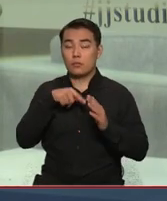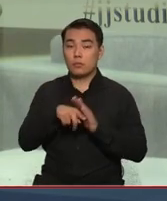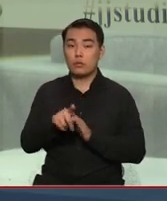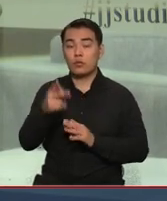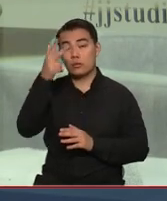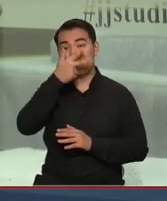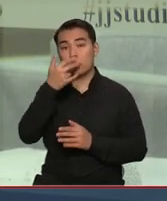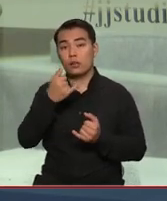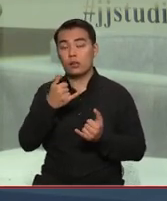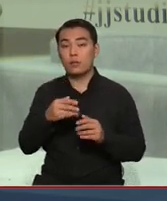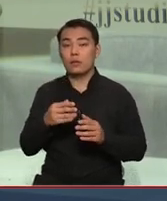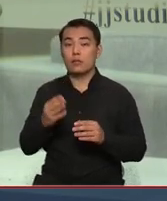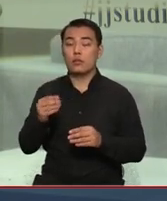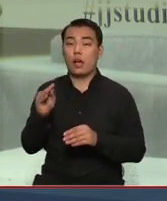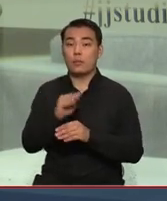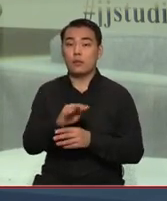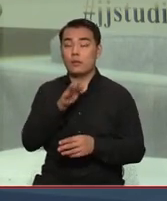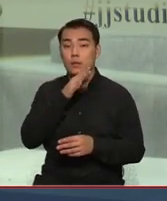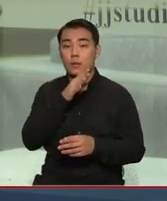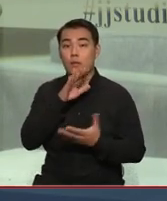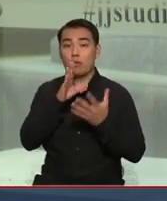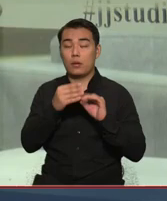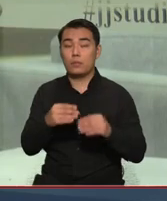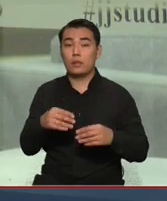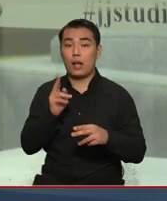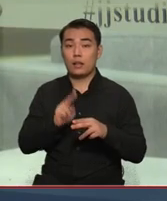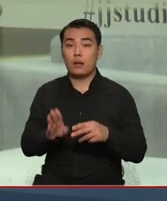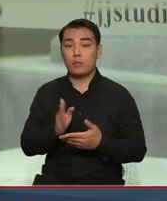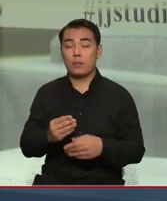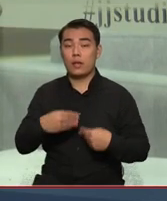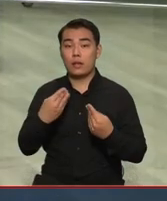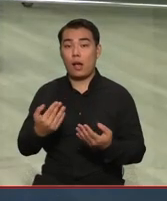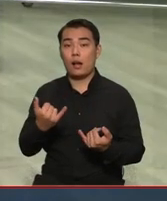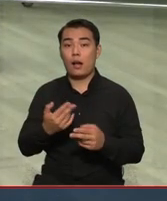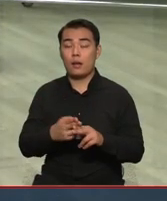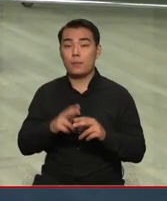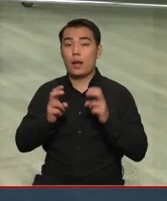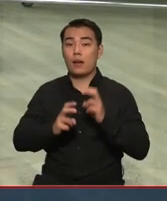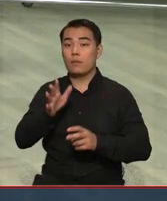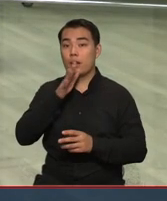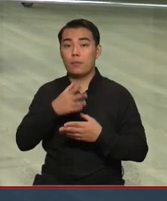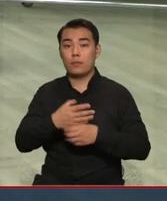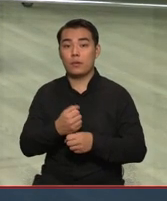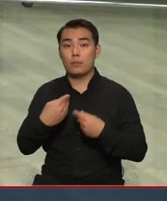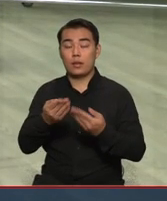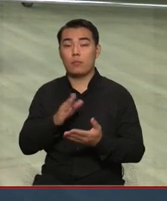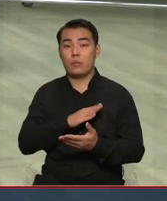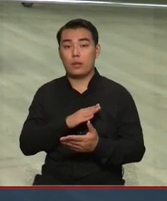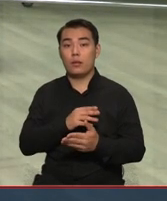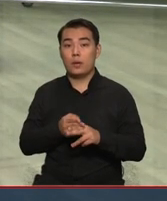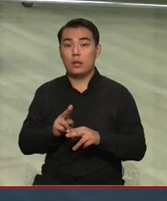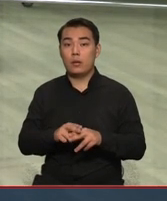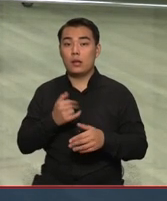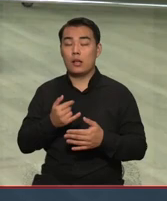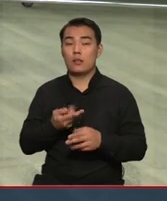жылды аналарға қосып беріп, ары қарай жұмысын бітіруге, бірақ өндірістің уақытын қысқартып бердік. Яғни ол